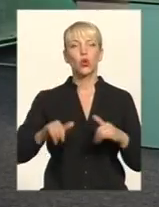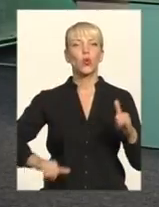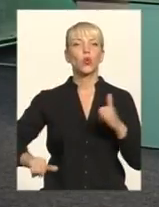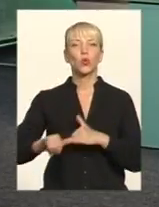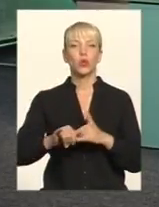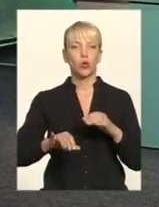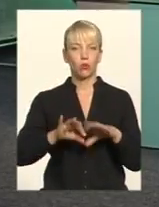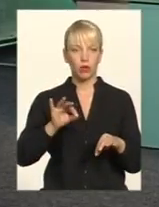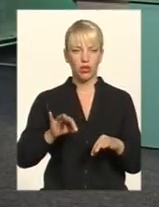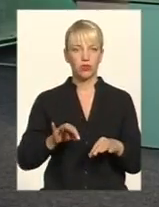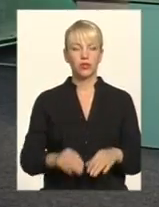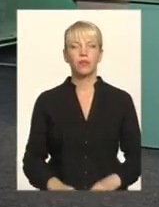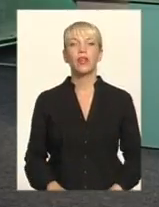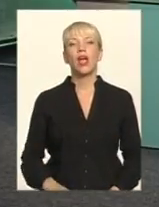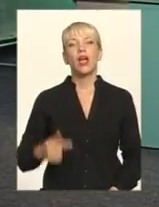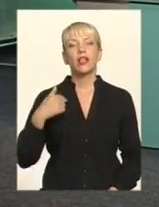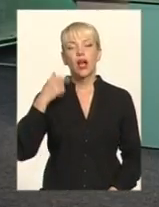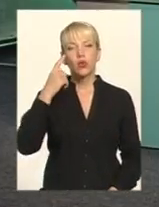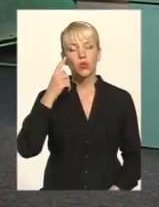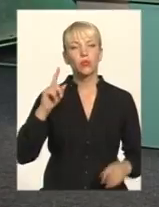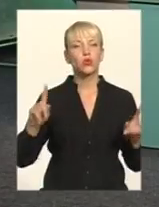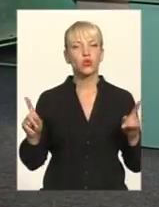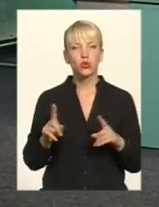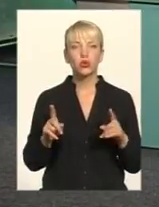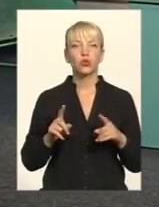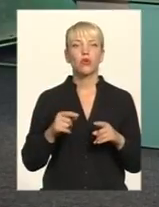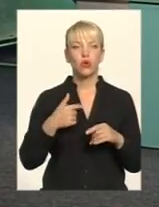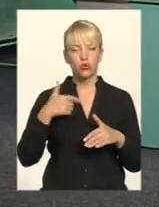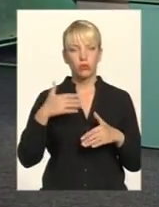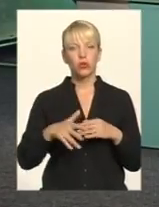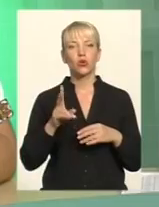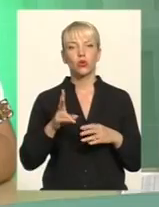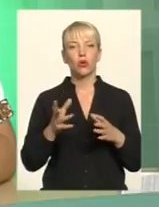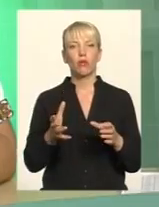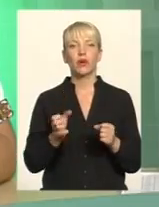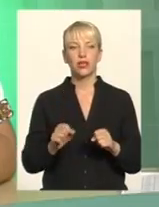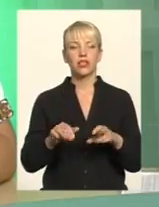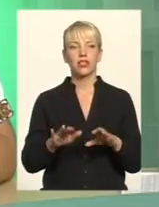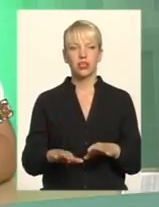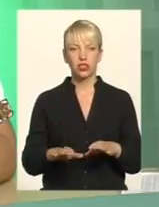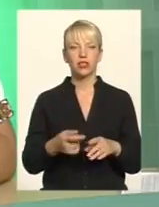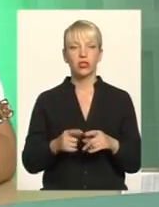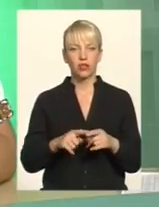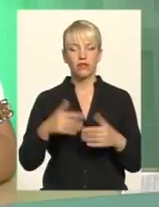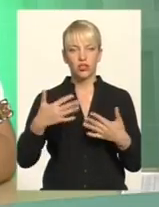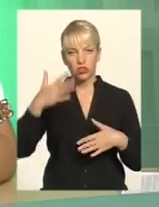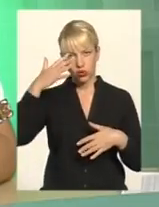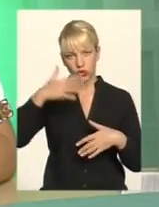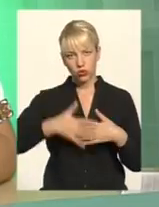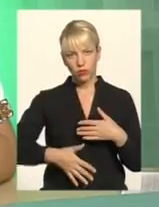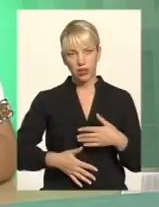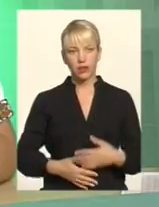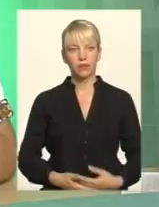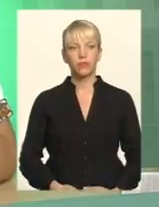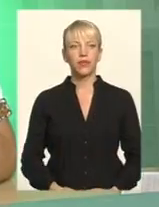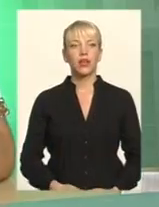Я думаю, що розуміють. Ті, хто прийняли ці рішення, ті вже зрозуміли. Певно, зрозуміли, як сказав Іван Ярославович,